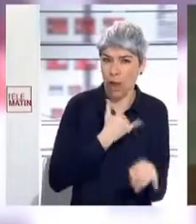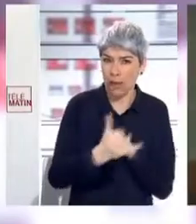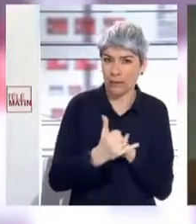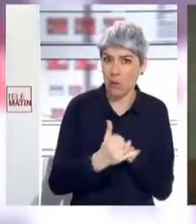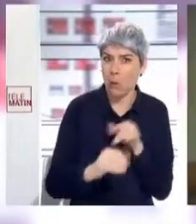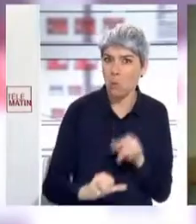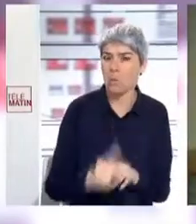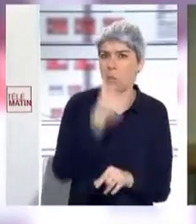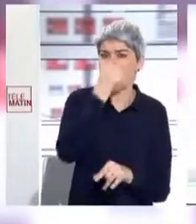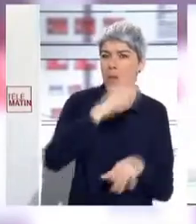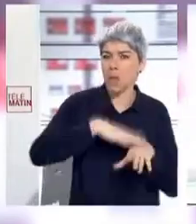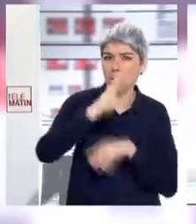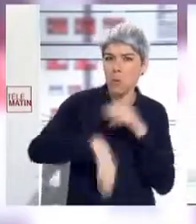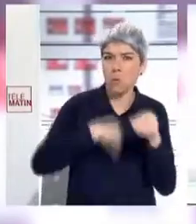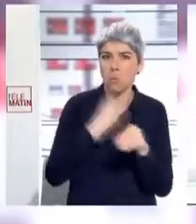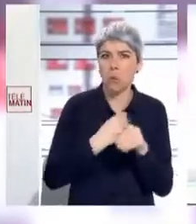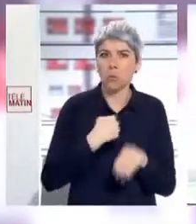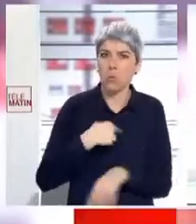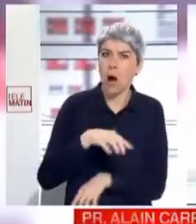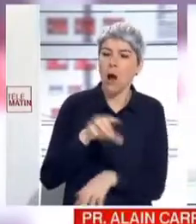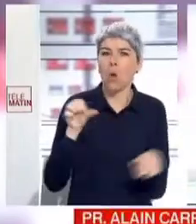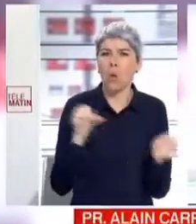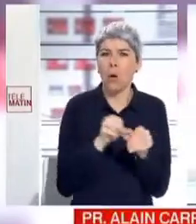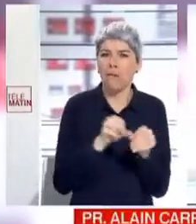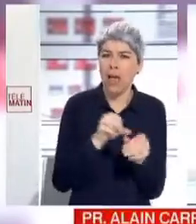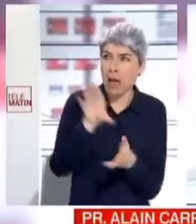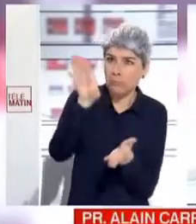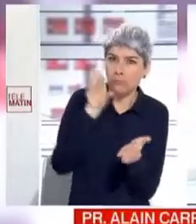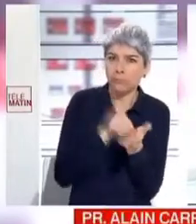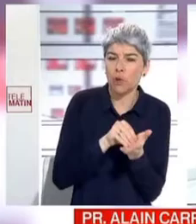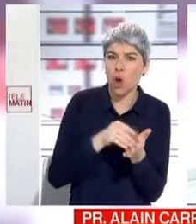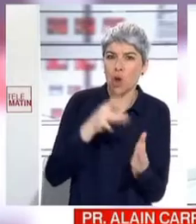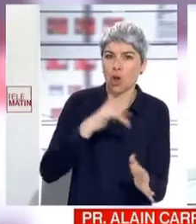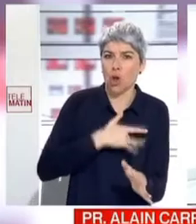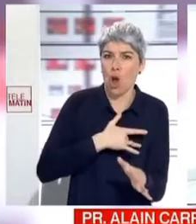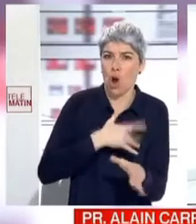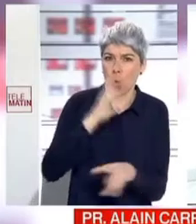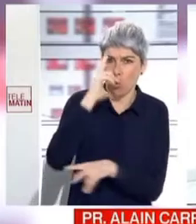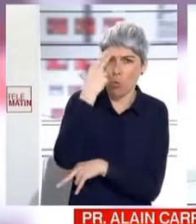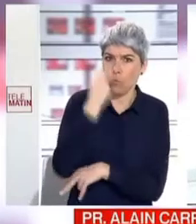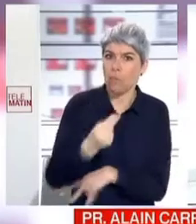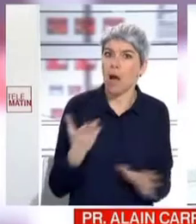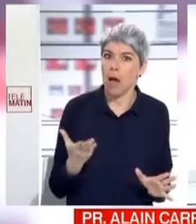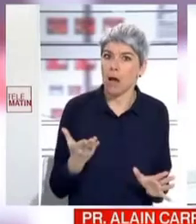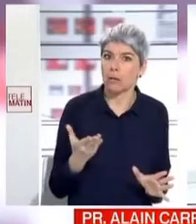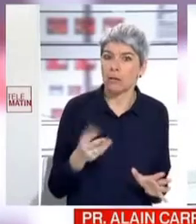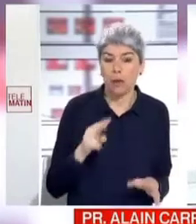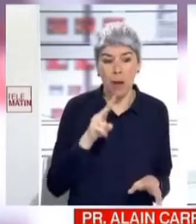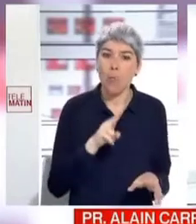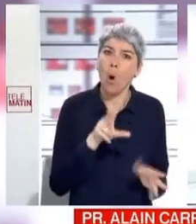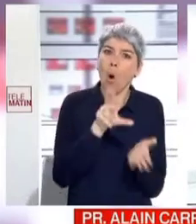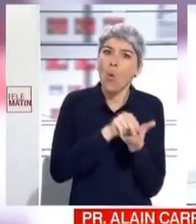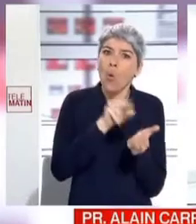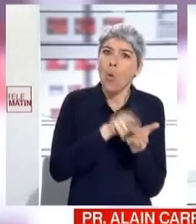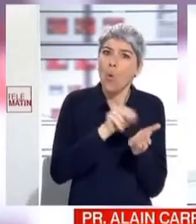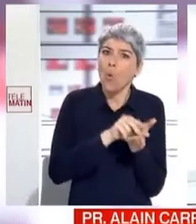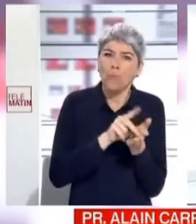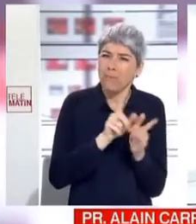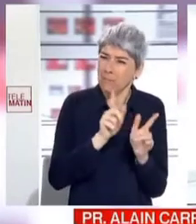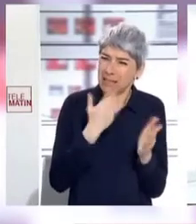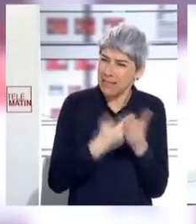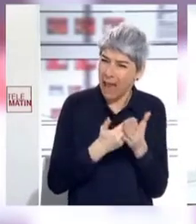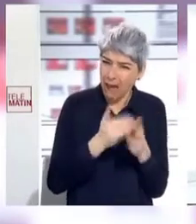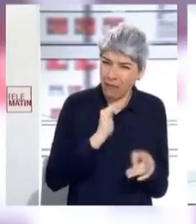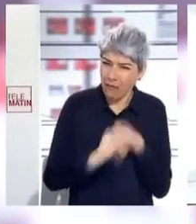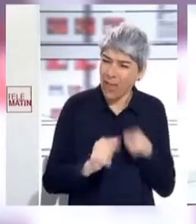une première mondiale. J'ai choisi de copier le cœur humain. C'est pas ce qu'on a fait, c'est pas une pompe comme ce qui existe